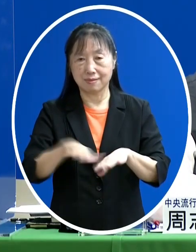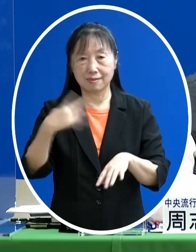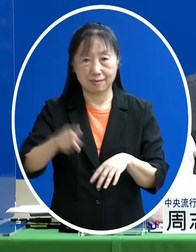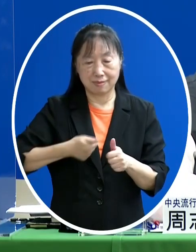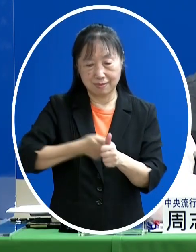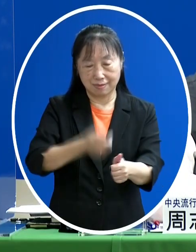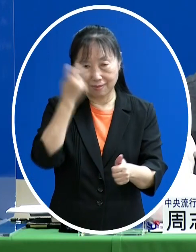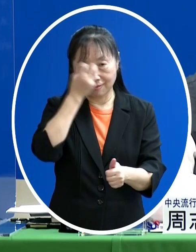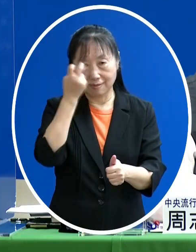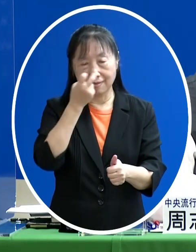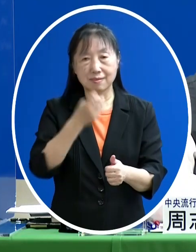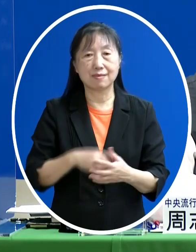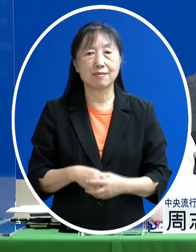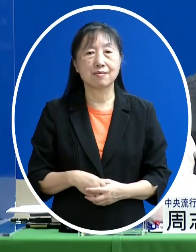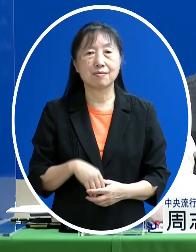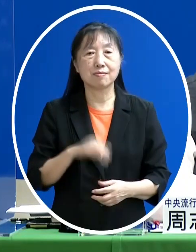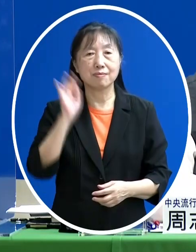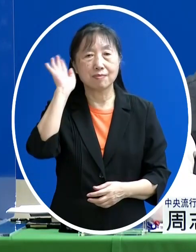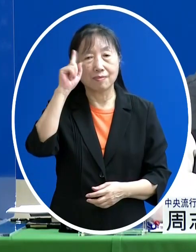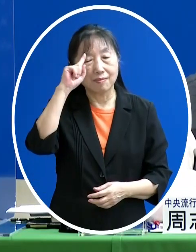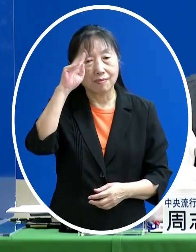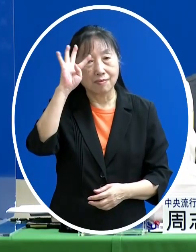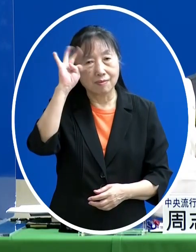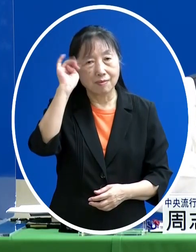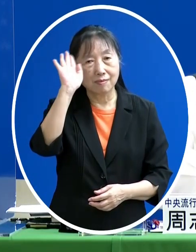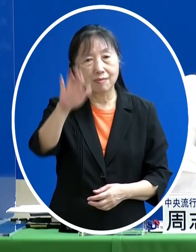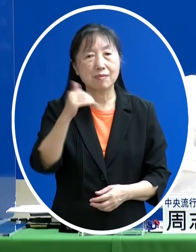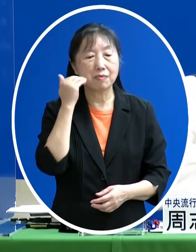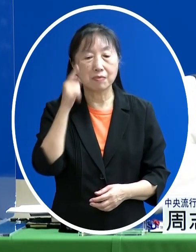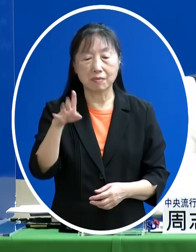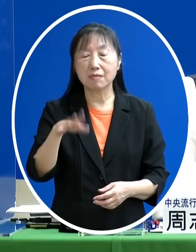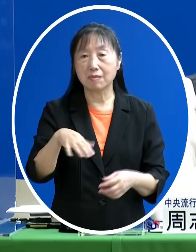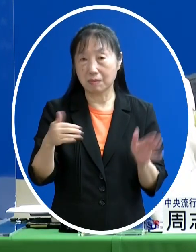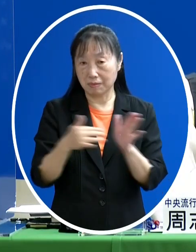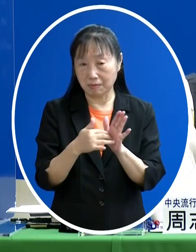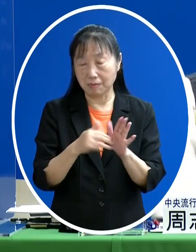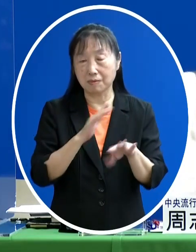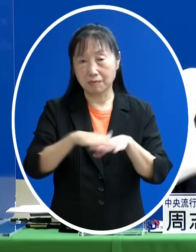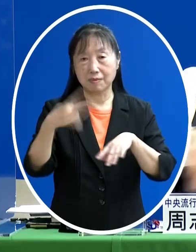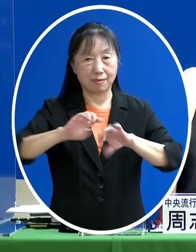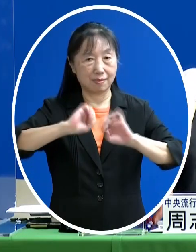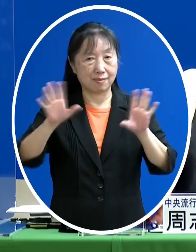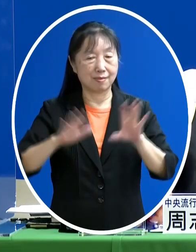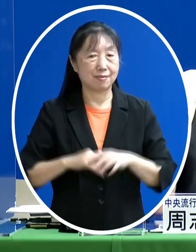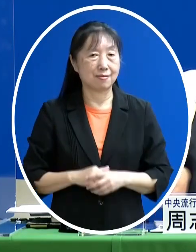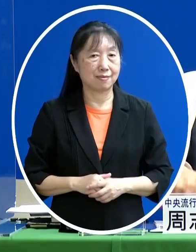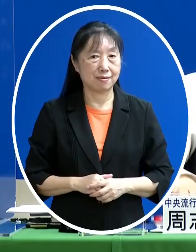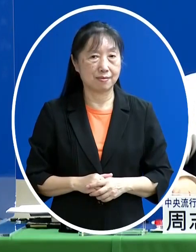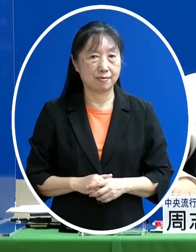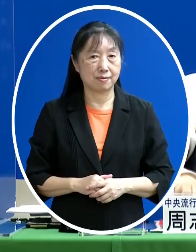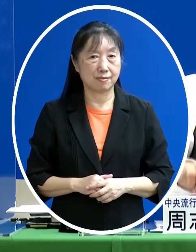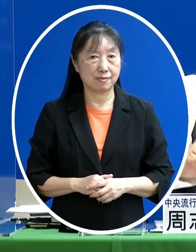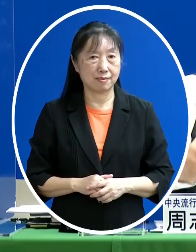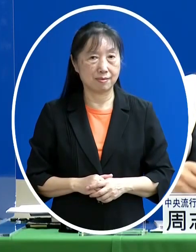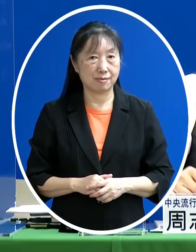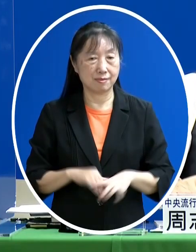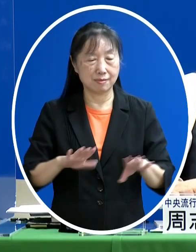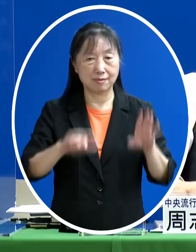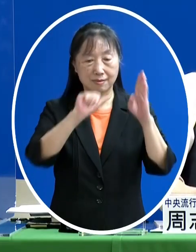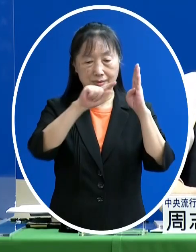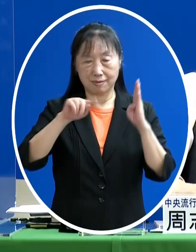裁剪的结果，在未来几天的记者会如果有出来，会再跟大家做一个报告哈。那目